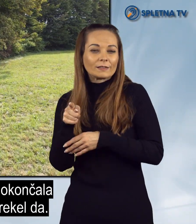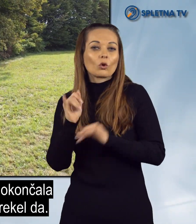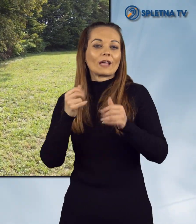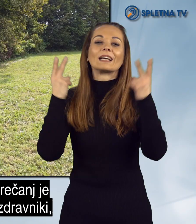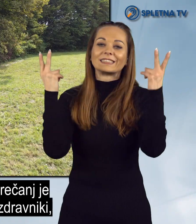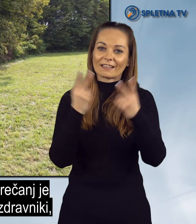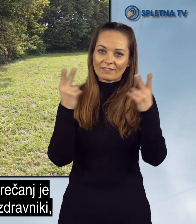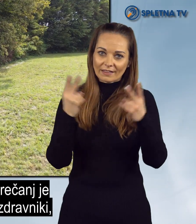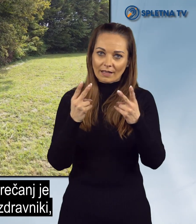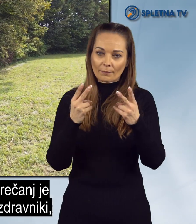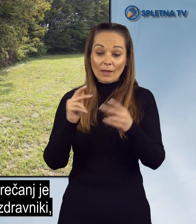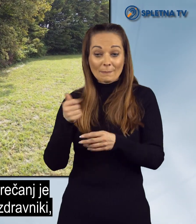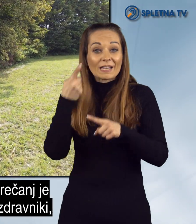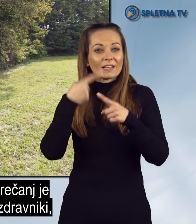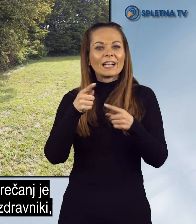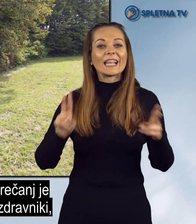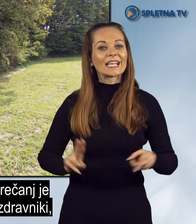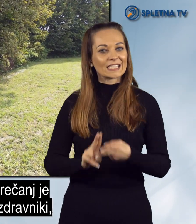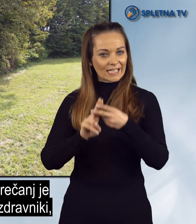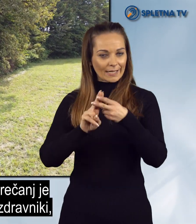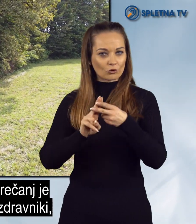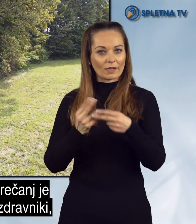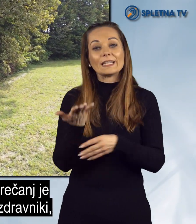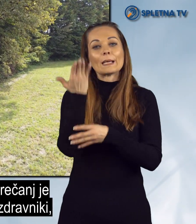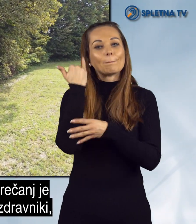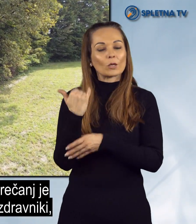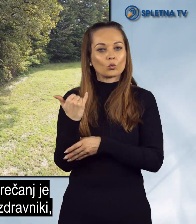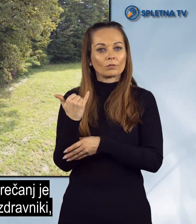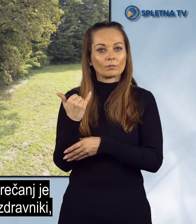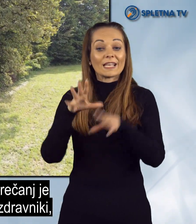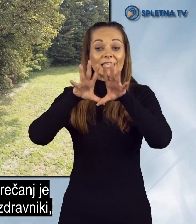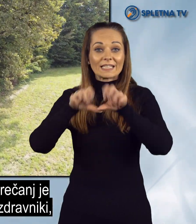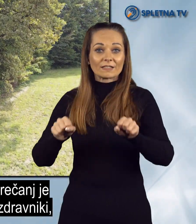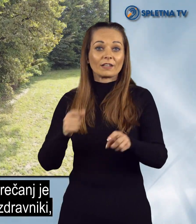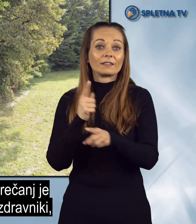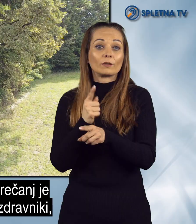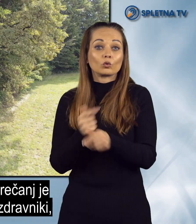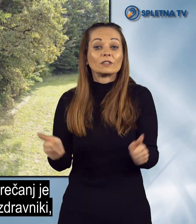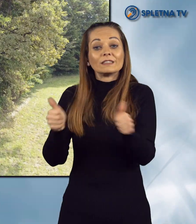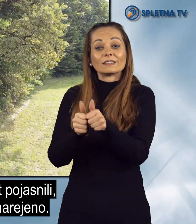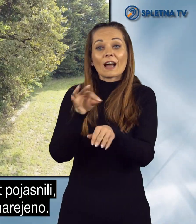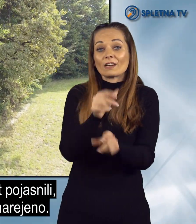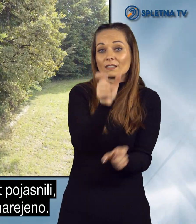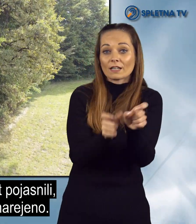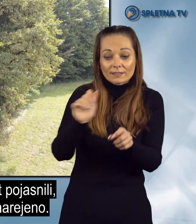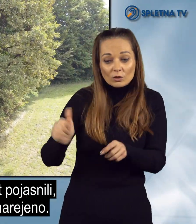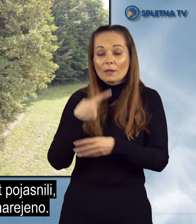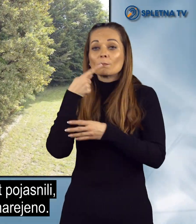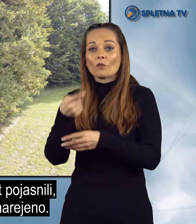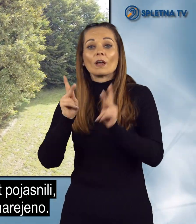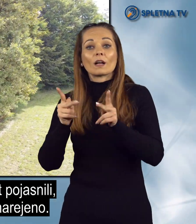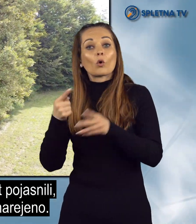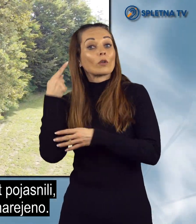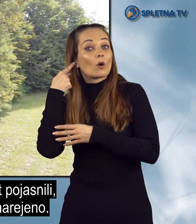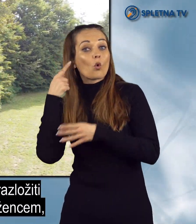tisto, seveda, ja. Prvi del teh srečanj je bil izveden tudi z zdravniki, ki so še enkrat pojasnili, kako je